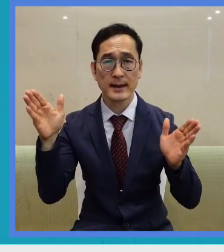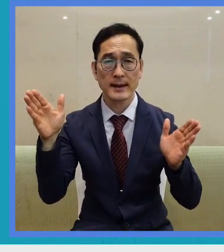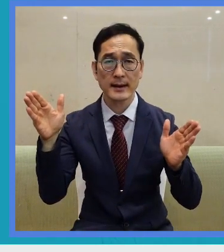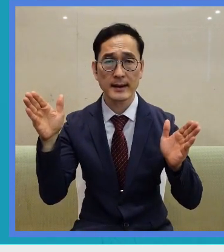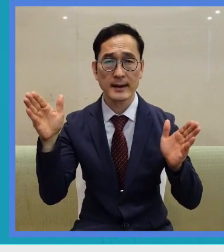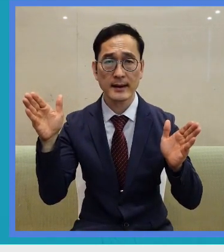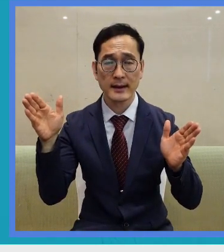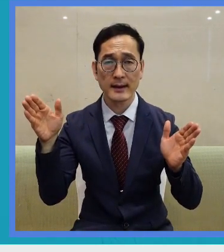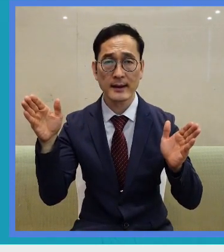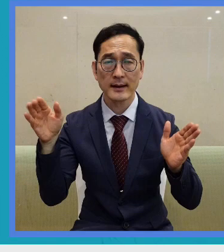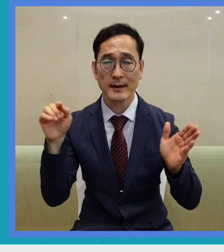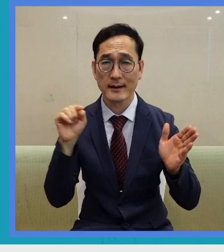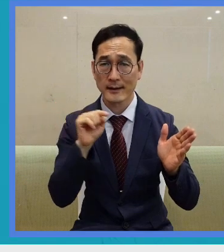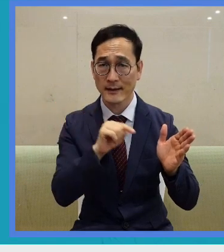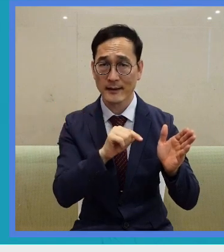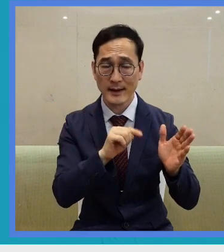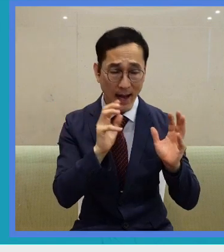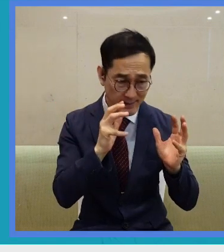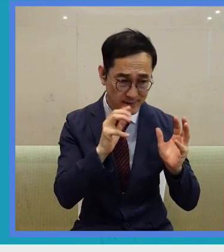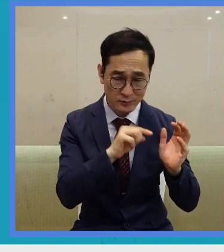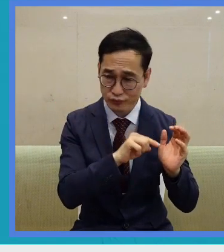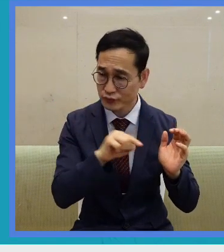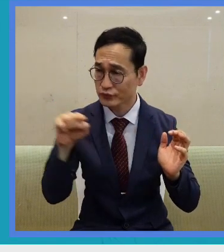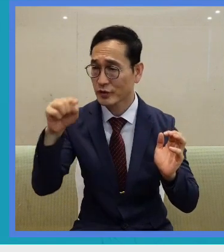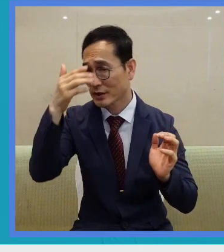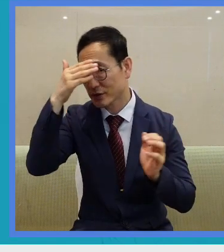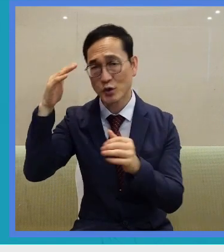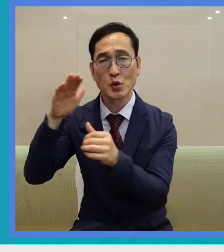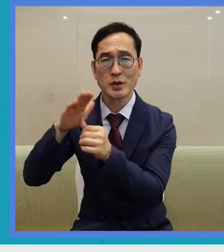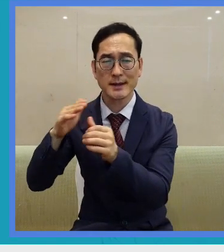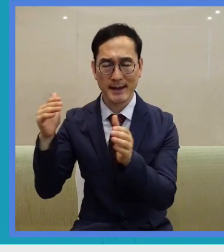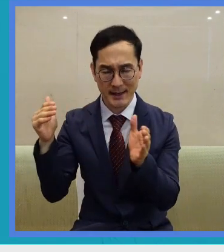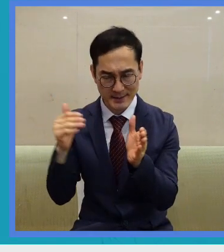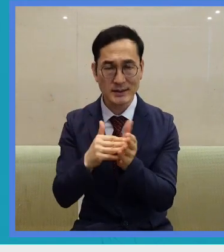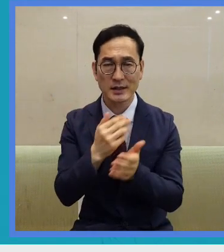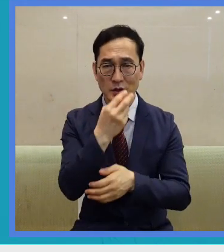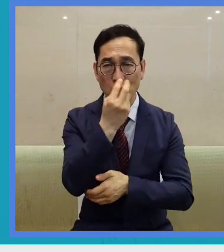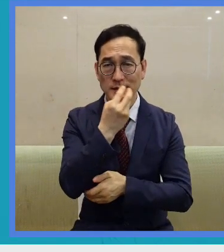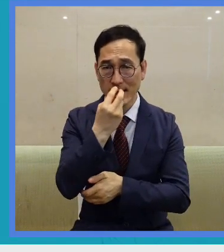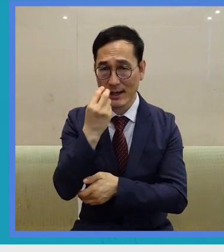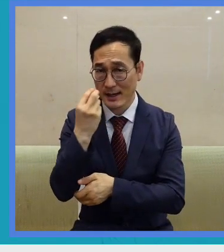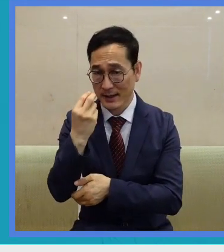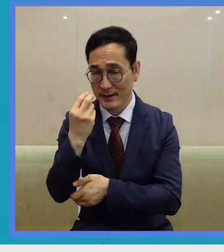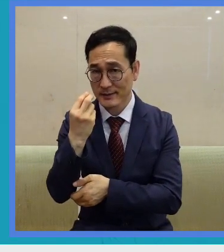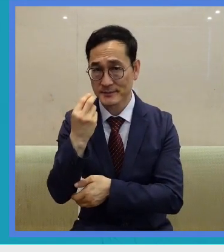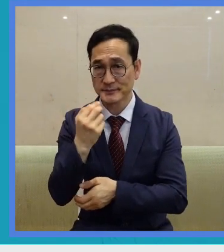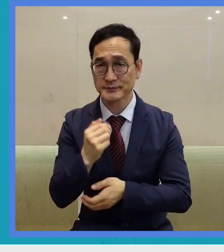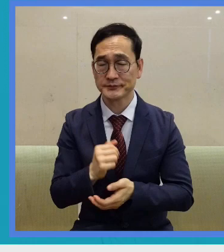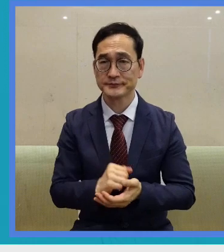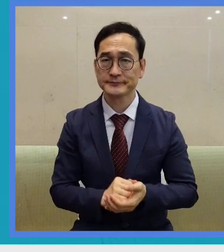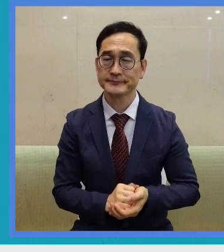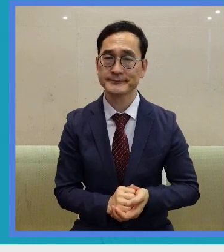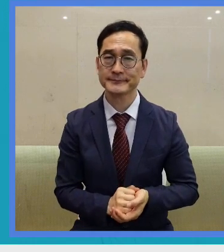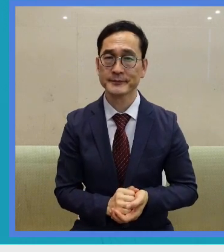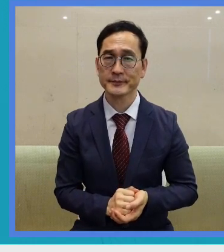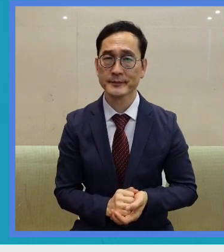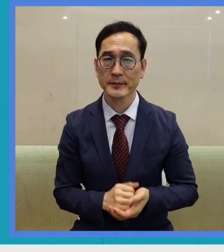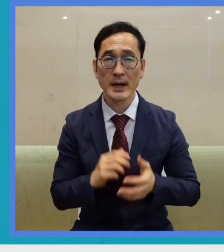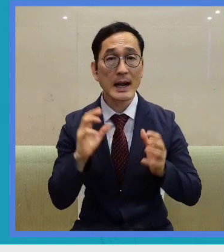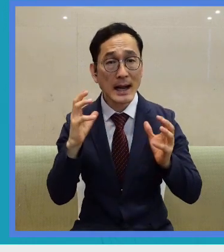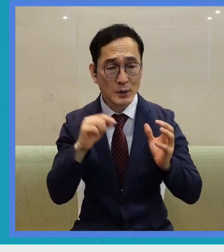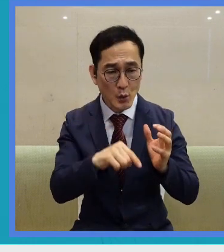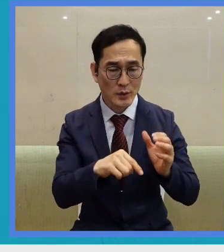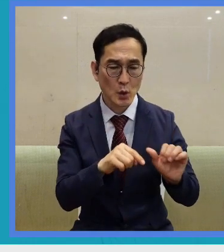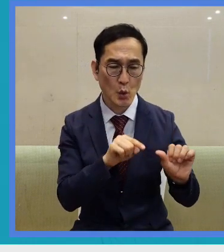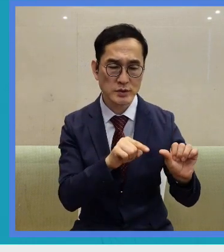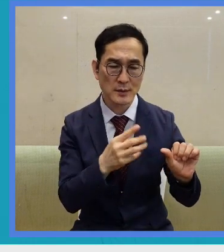범위의 그런 아이들과 청소년들을 같이 조사를 했고요. 이 결과에서 볼 때 이제 아동에서 5.4%,